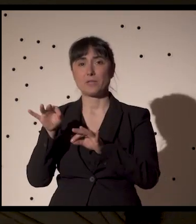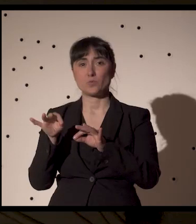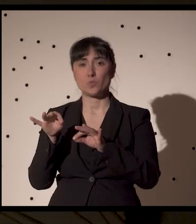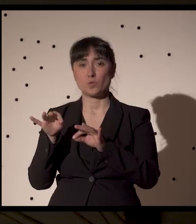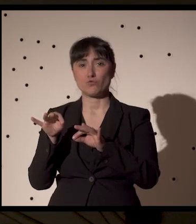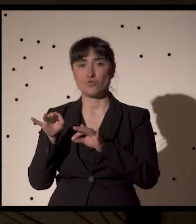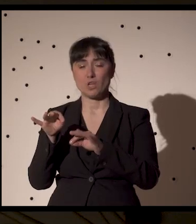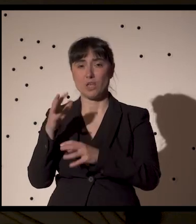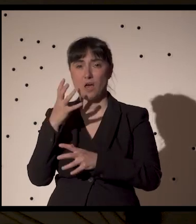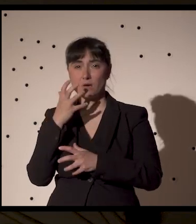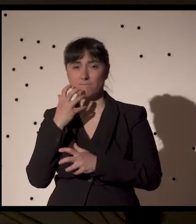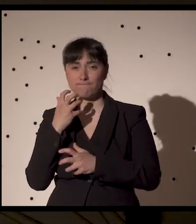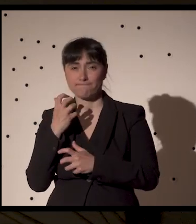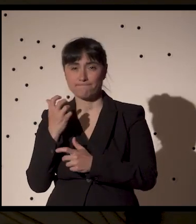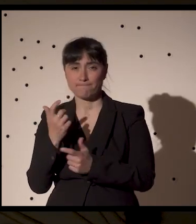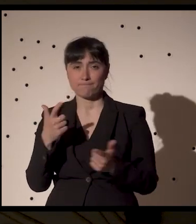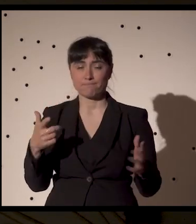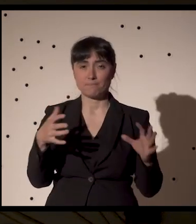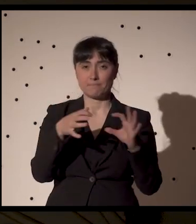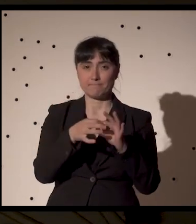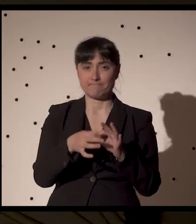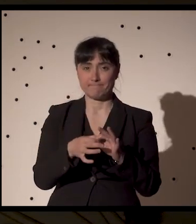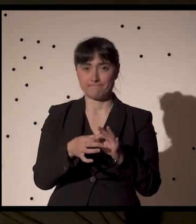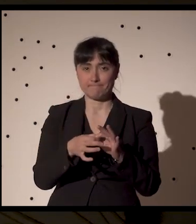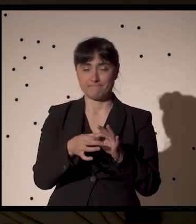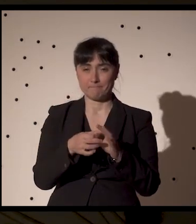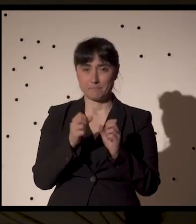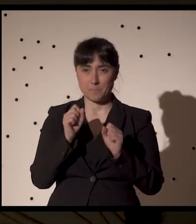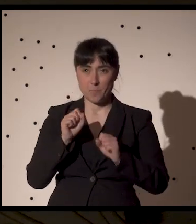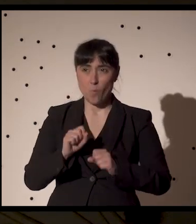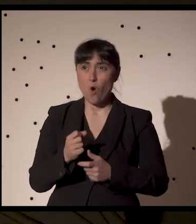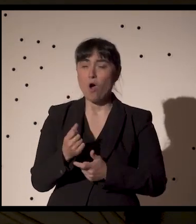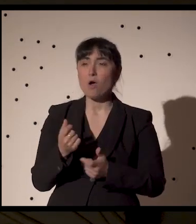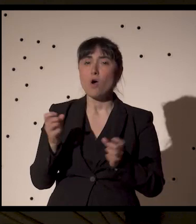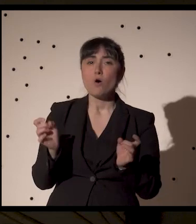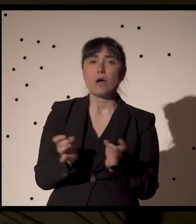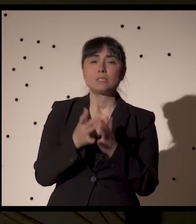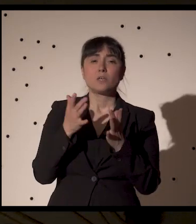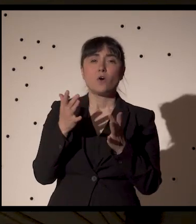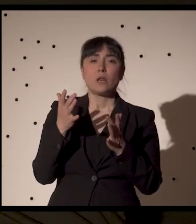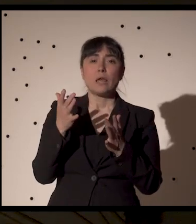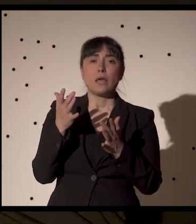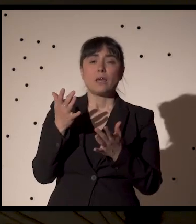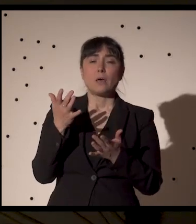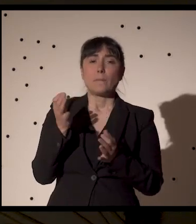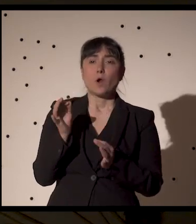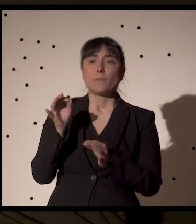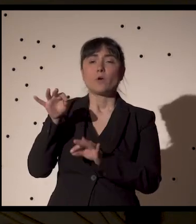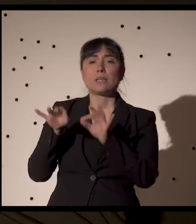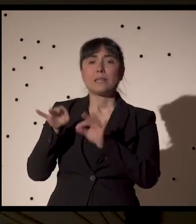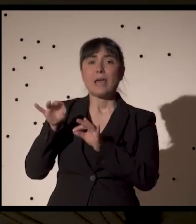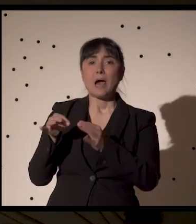a ribadire la centralità della drammaturgia nelle pratiche teatrali